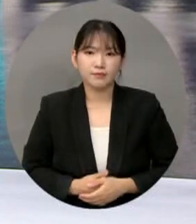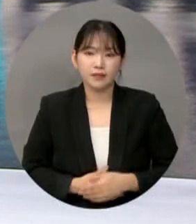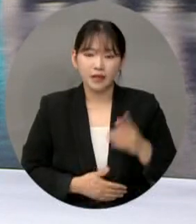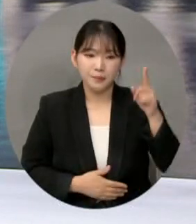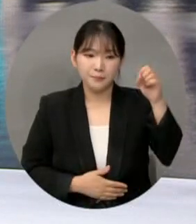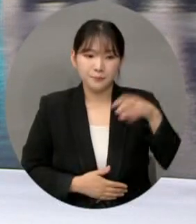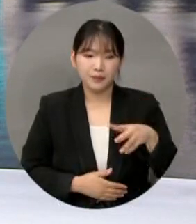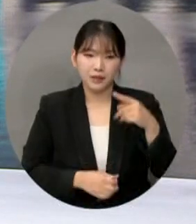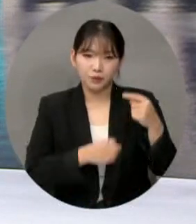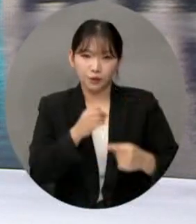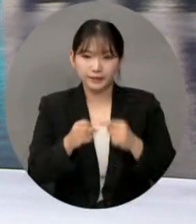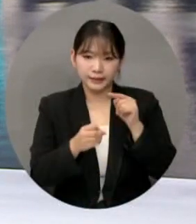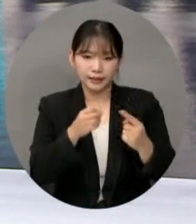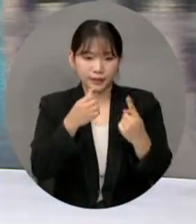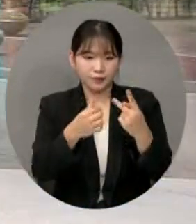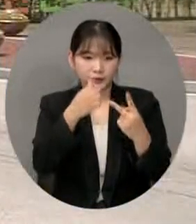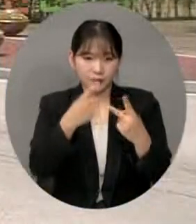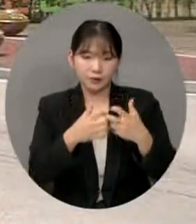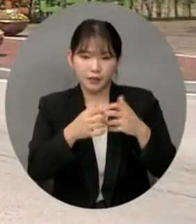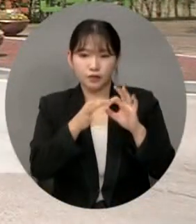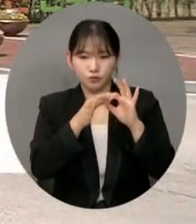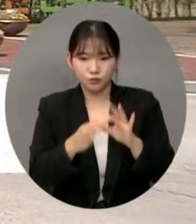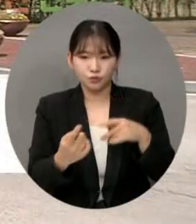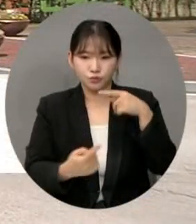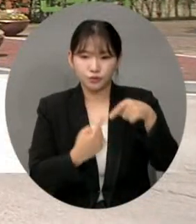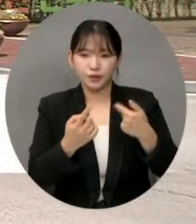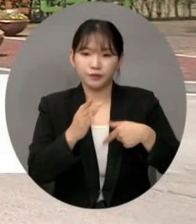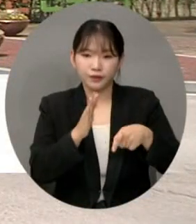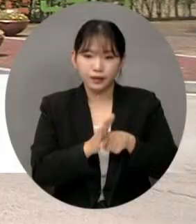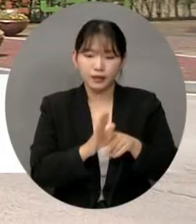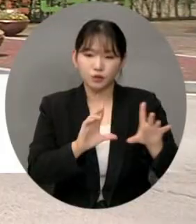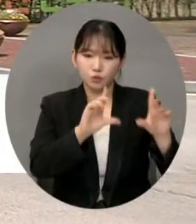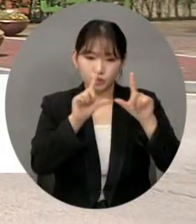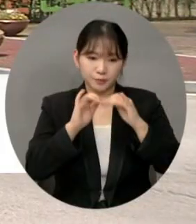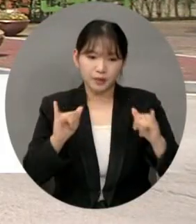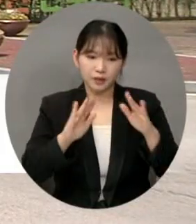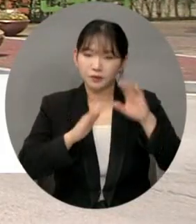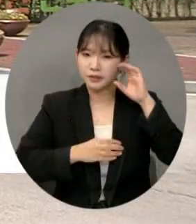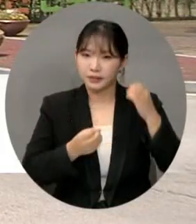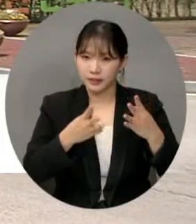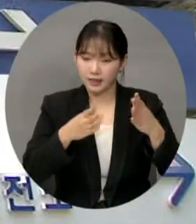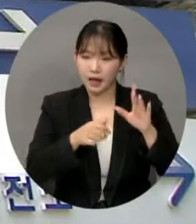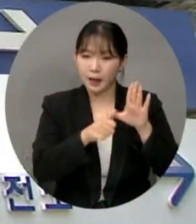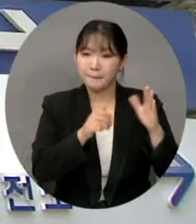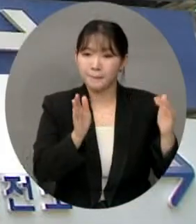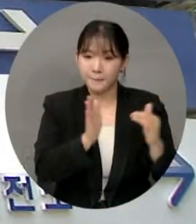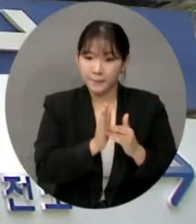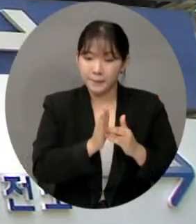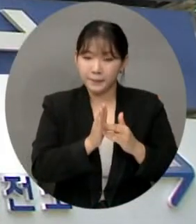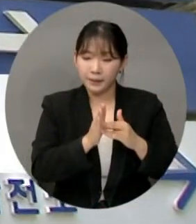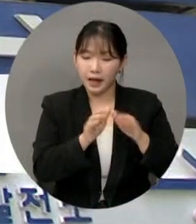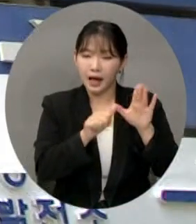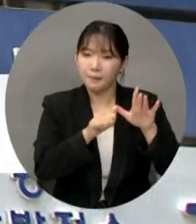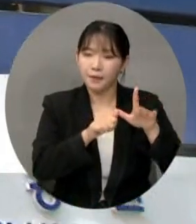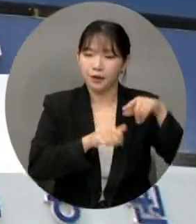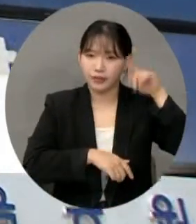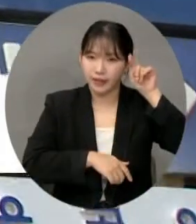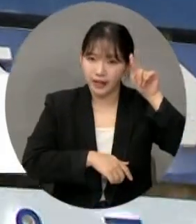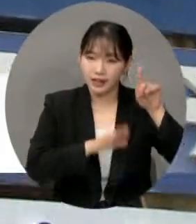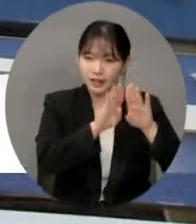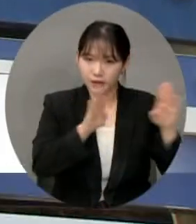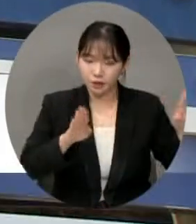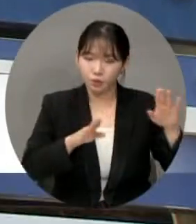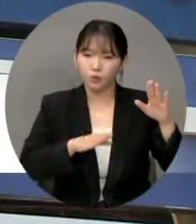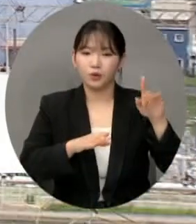한빛원전 1 2호기에 계속 운전을 위한 주민공청회가 내일 한평에 이어 이달말 무한 장성 등에서도